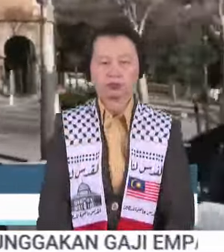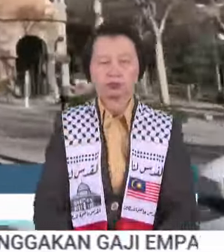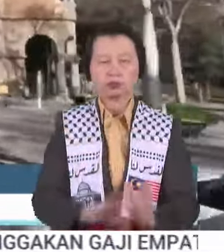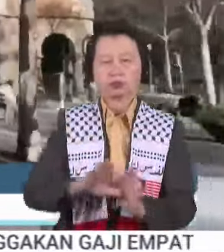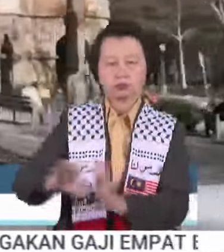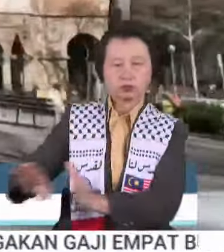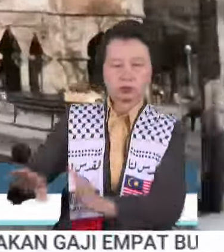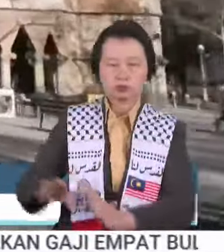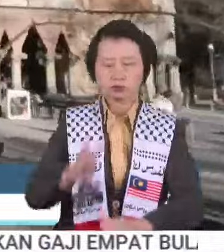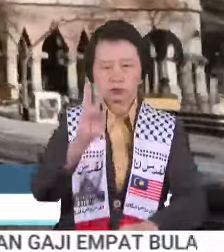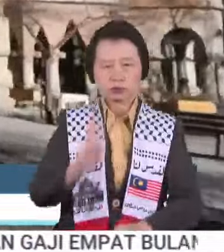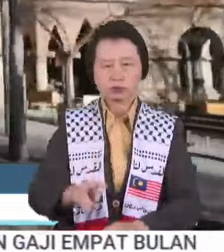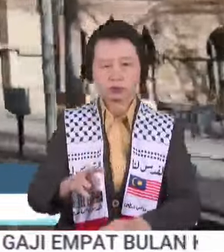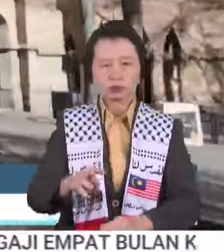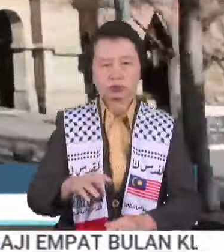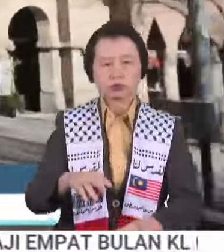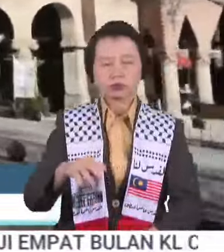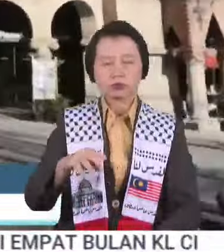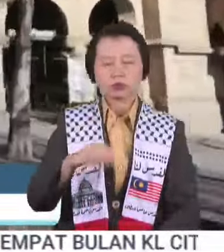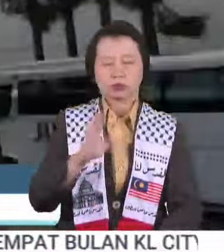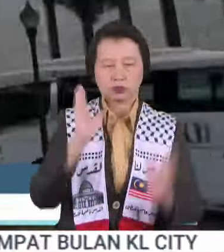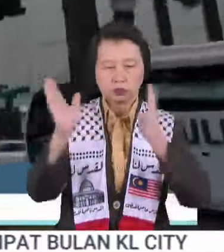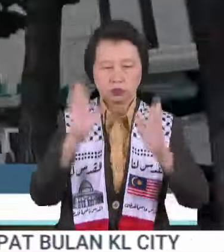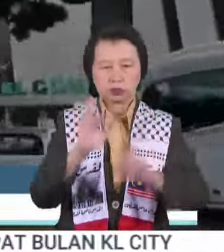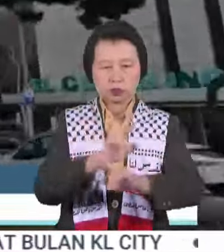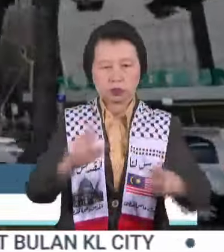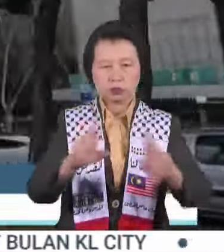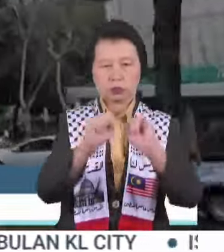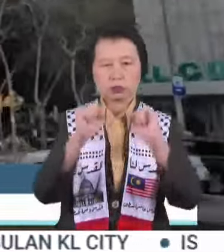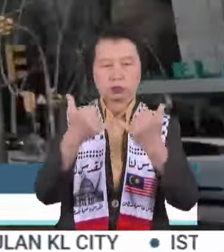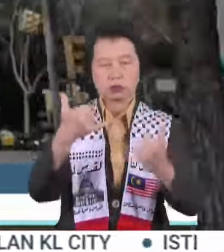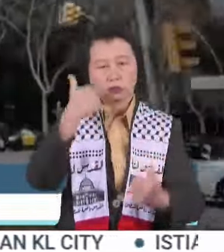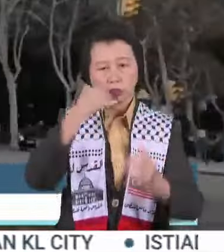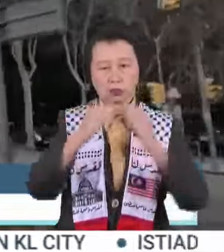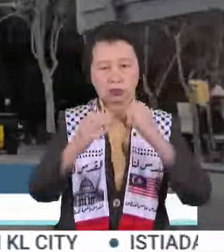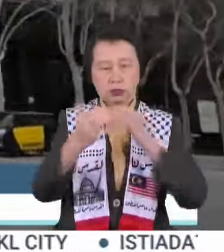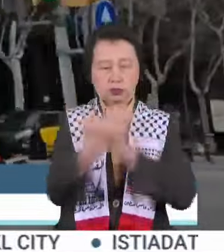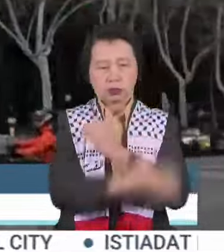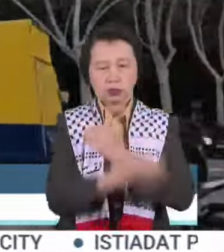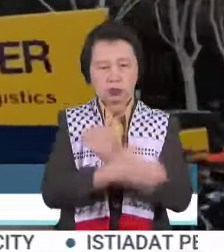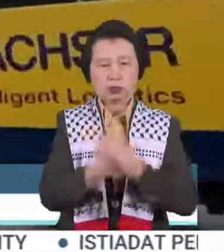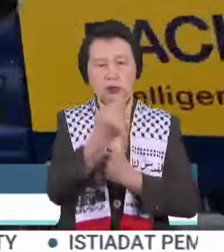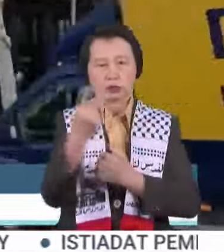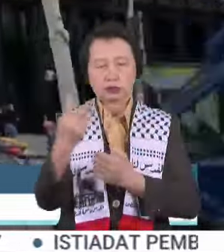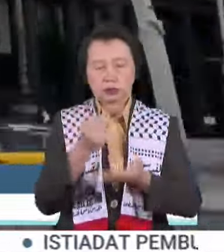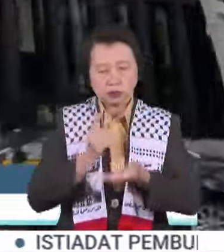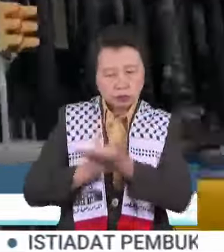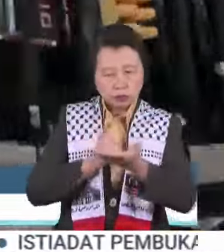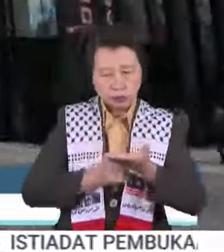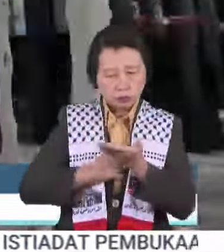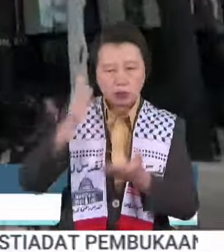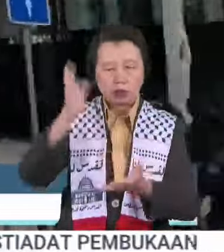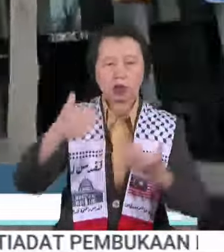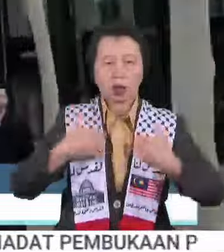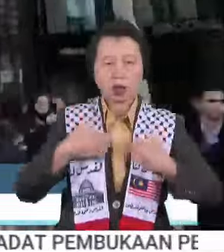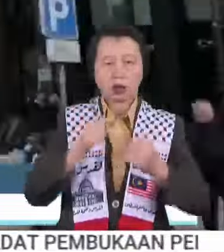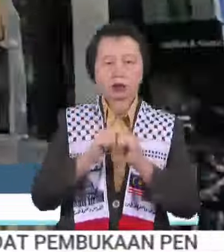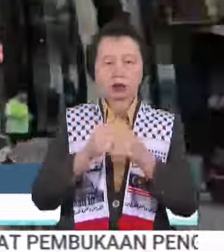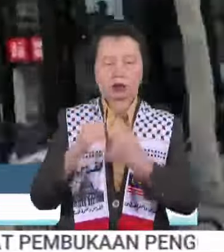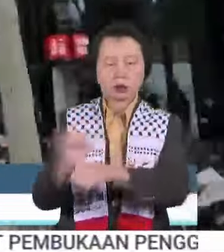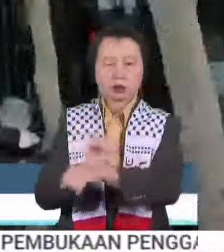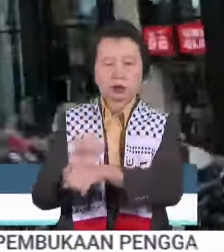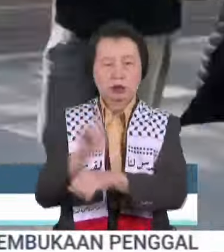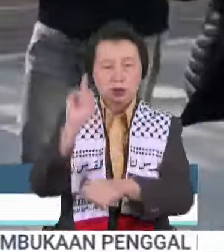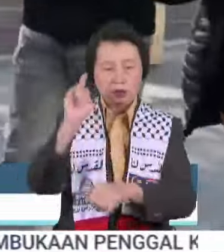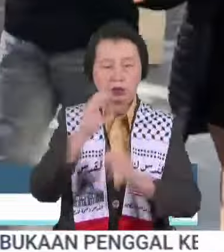Selain mewujudkan pavilion Malaysia yang disertai penyedia syarikat telekomunikasi negara, beberapa perbincangan akan diadakan dengan pemain